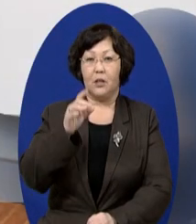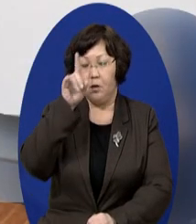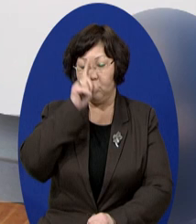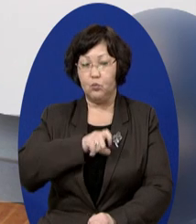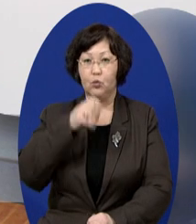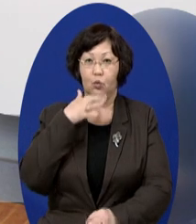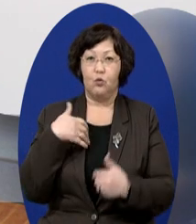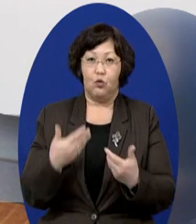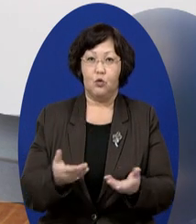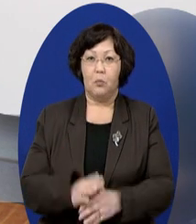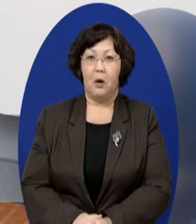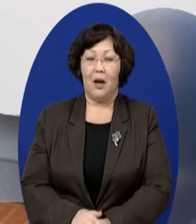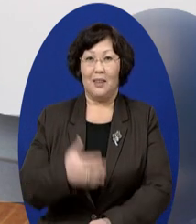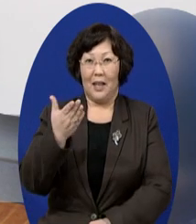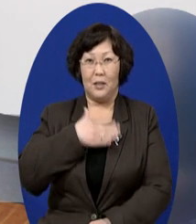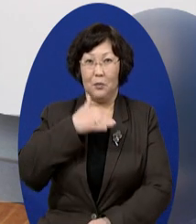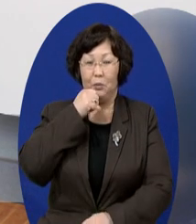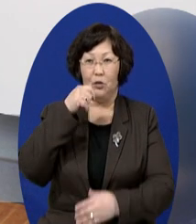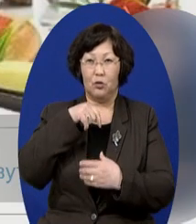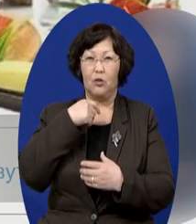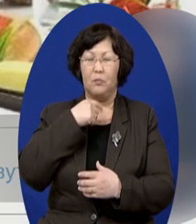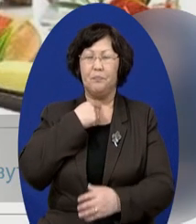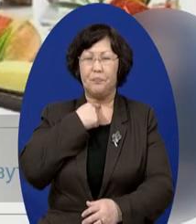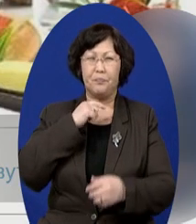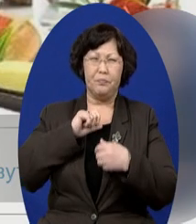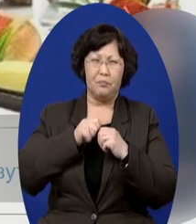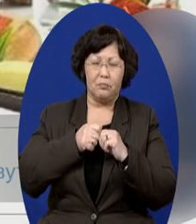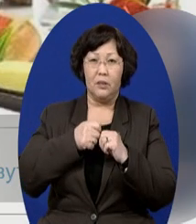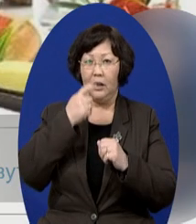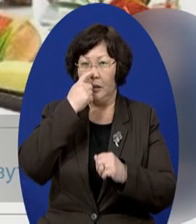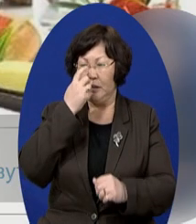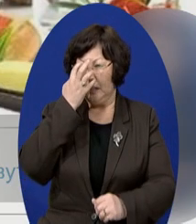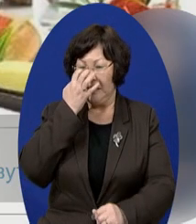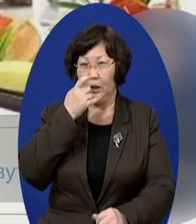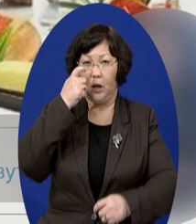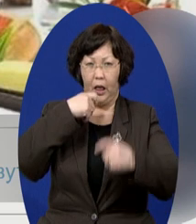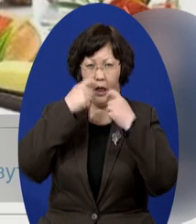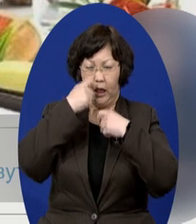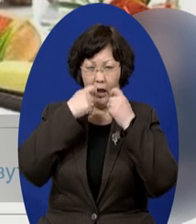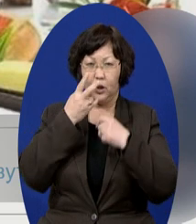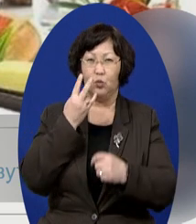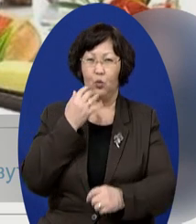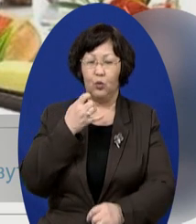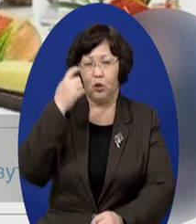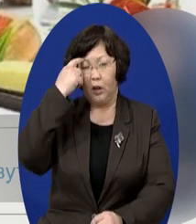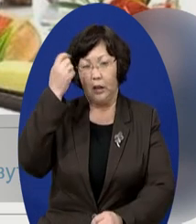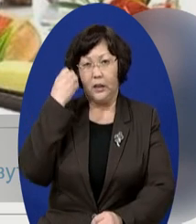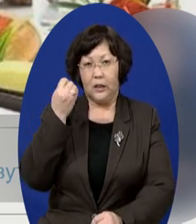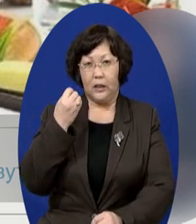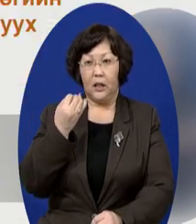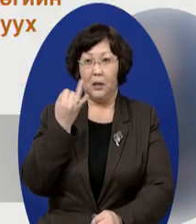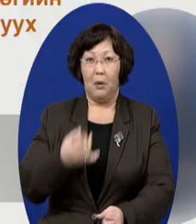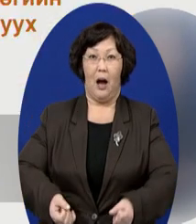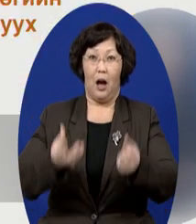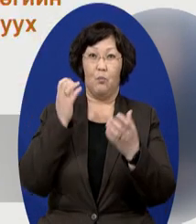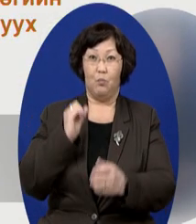2021 оны таны бид хоол хөндөрлөж өгдөг, хамрын угаар шархирах, шингэн ус гоожох, толгой өвдөх гэсэн халдварын шинж тэмдэг илэрсэн